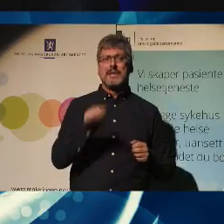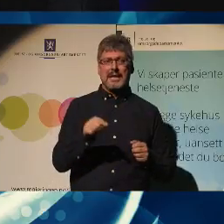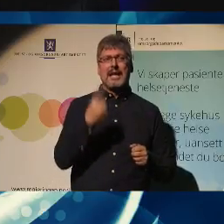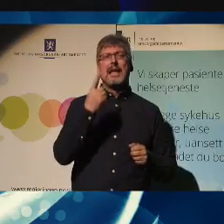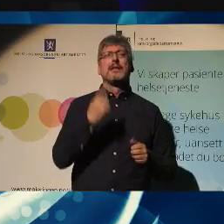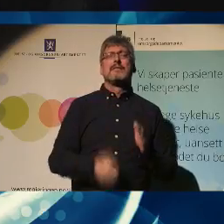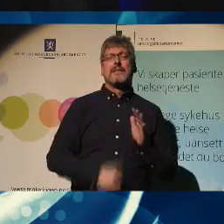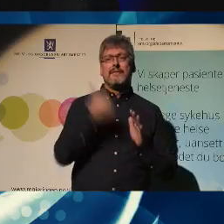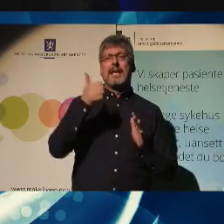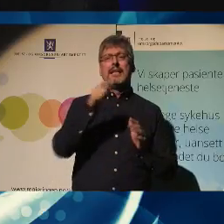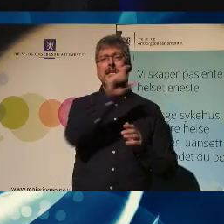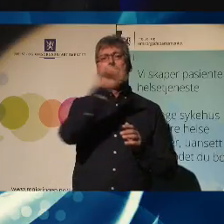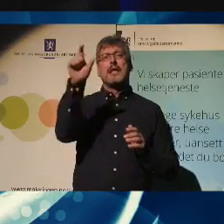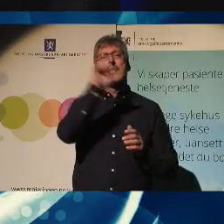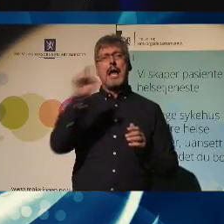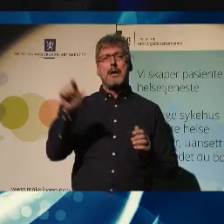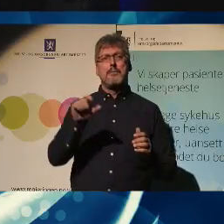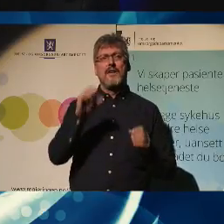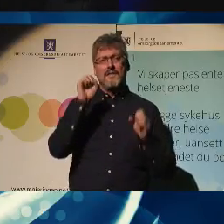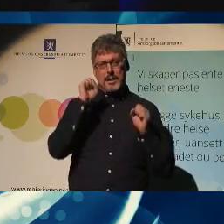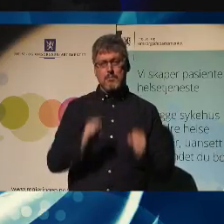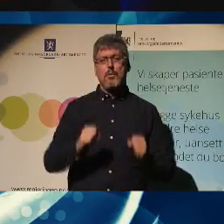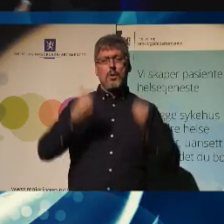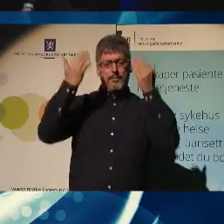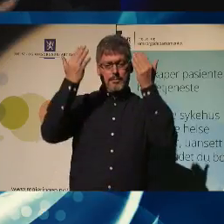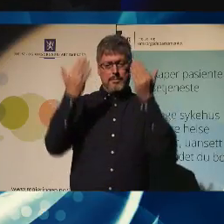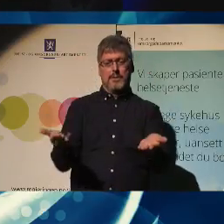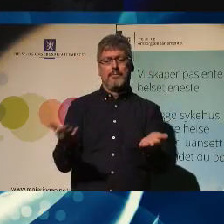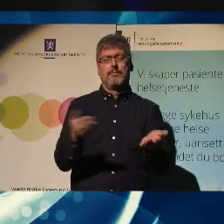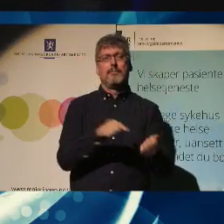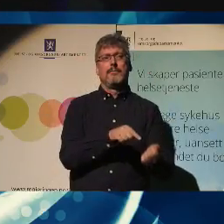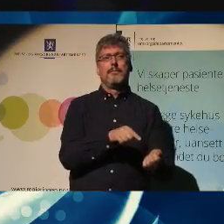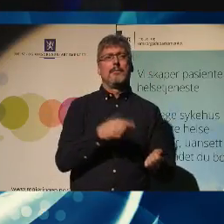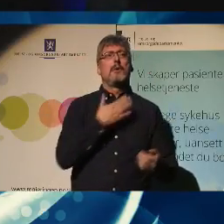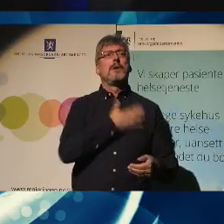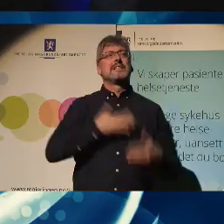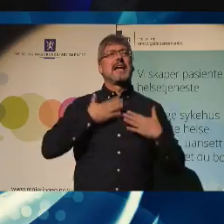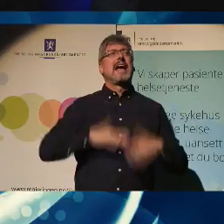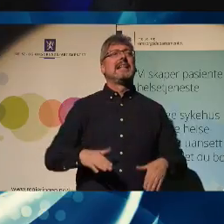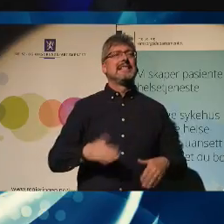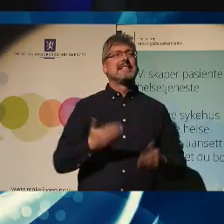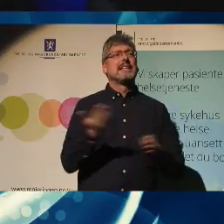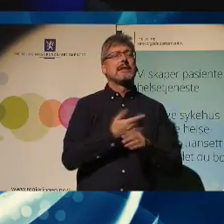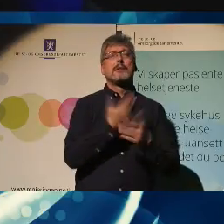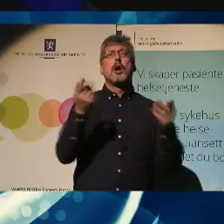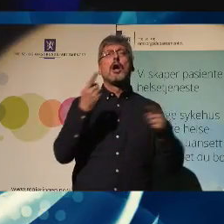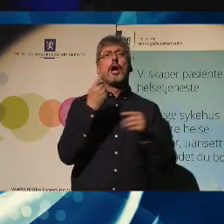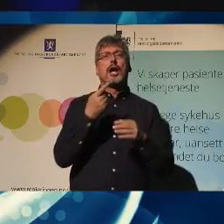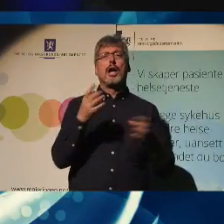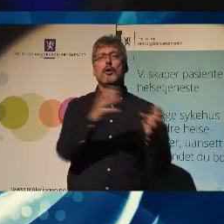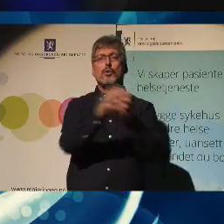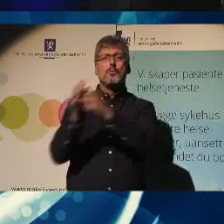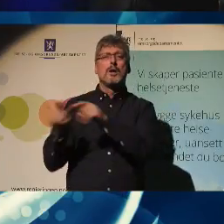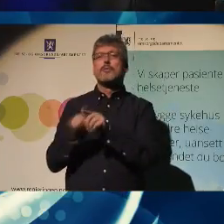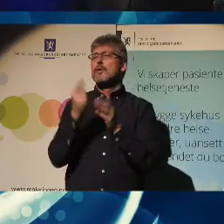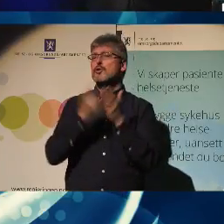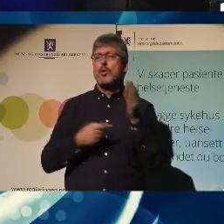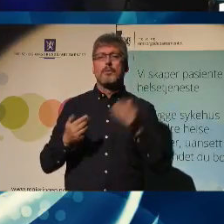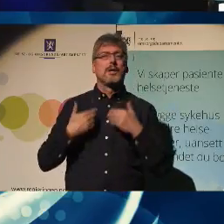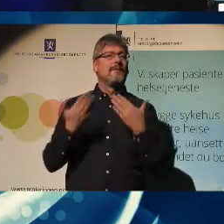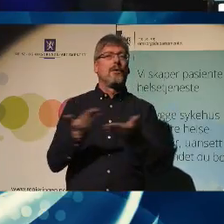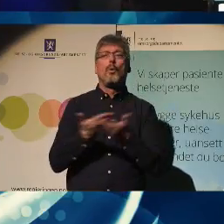viktigste temaene som må på bordet i pasientens helsetjeneste. Det mange sårbare grupper der ute som ikke får den hjelpen de